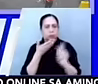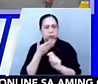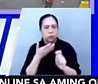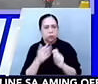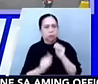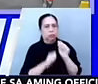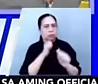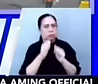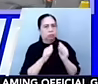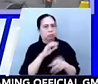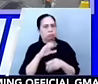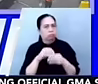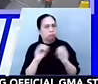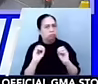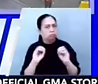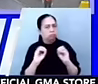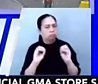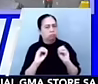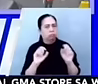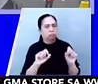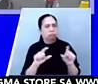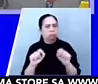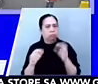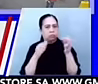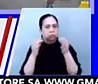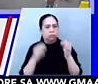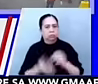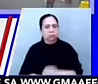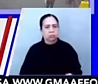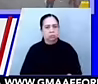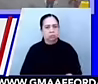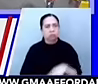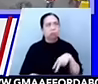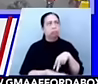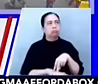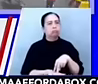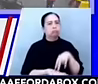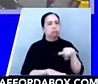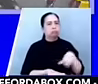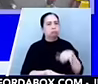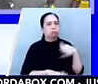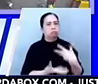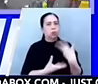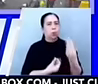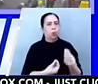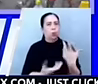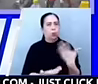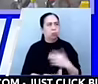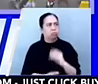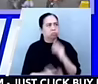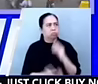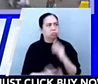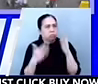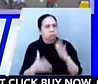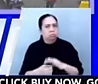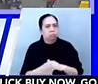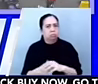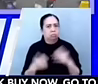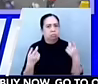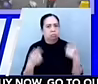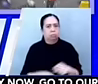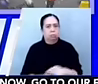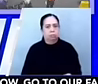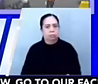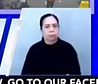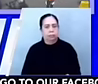sa kalakaran ng illegal na droga. Nakatambay lang naman po kami sa labas. Hindi naman po namin alam na may mangyayaring ganun. Wala naman po